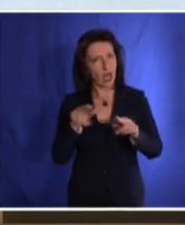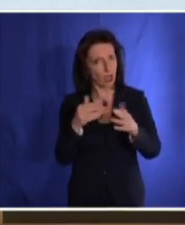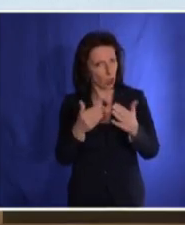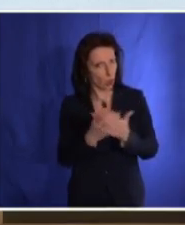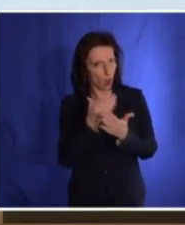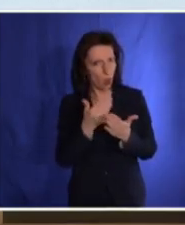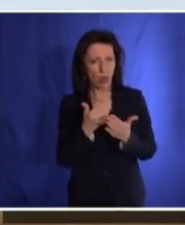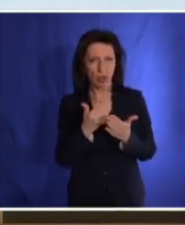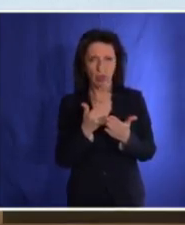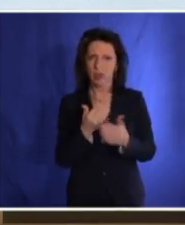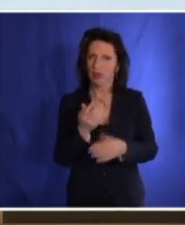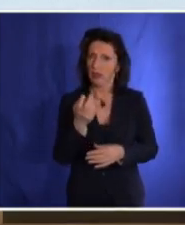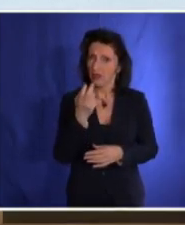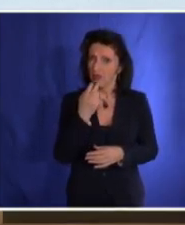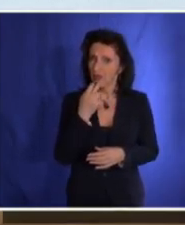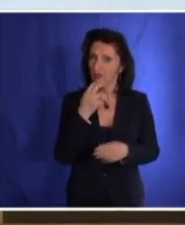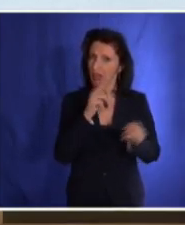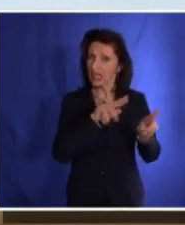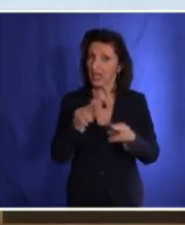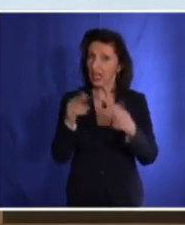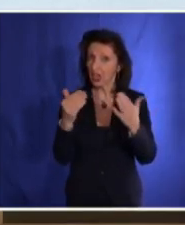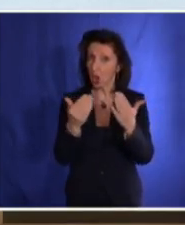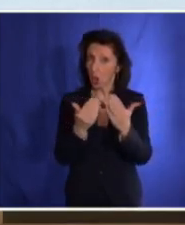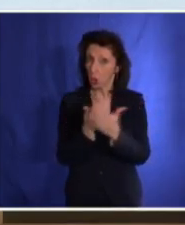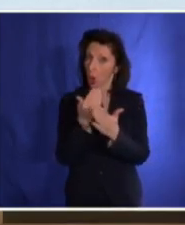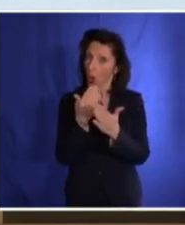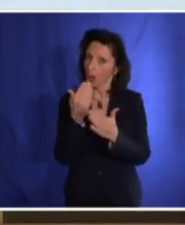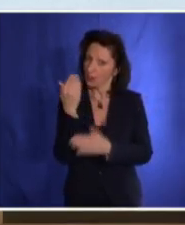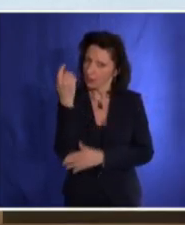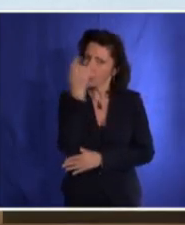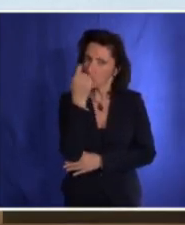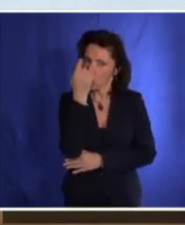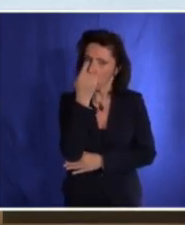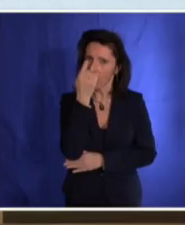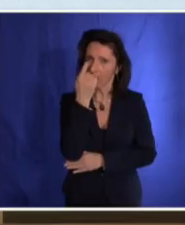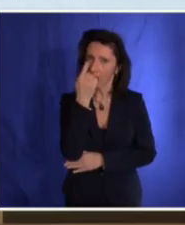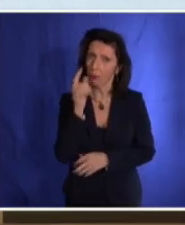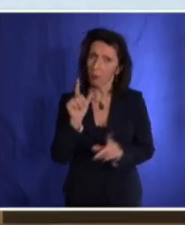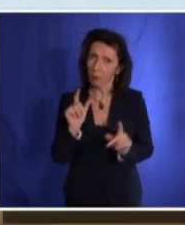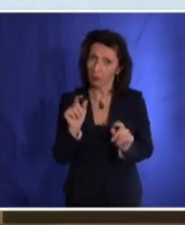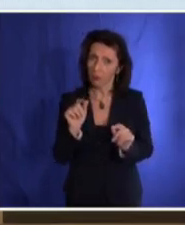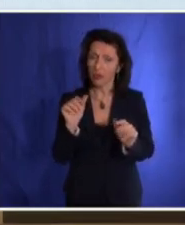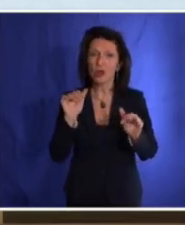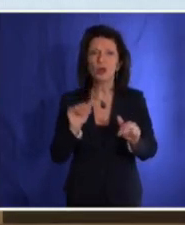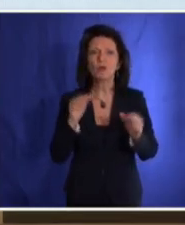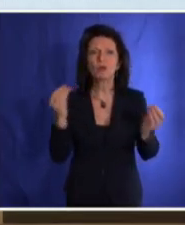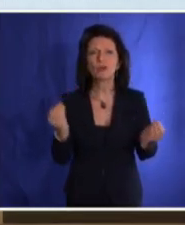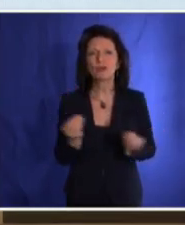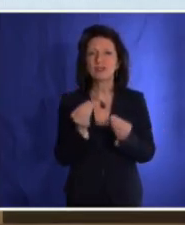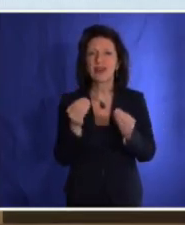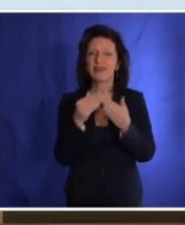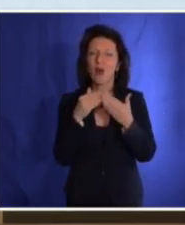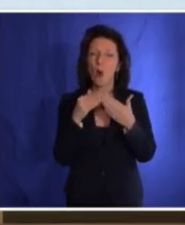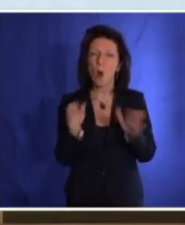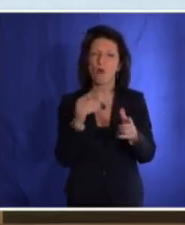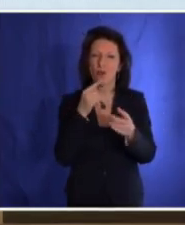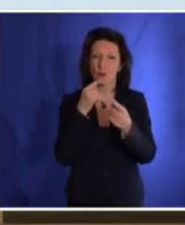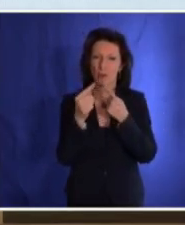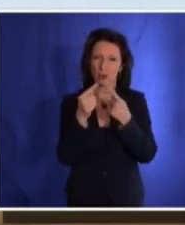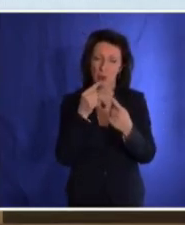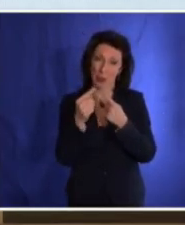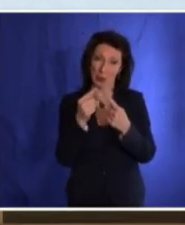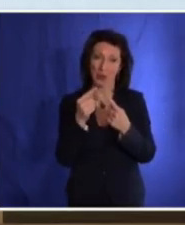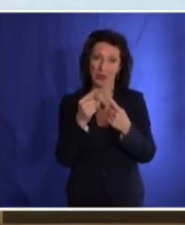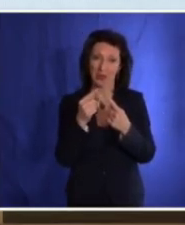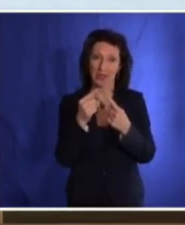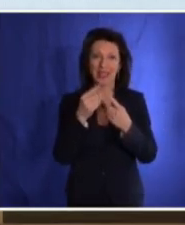neue Gerechtigkeit sorgen wollen, dann müssen wir auch Dinge ansprechen, die von manchen nicht gerne gesagt